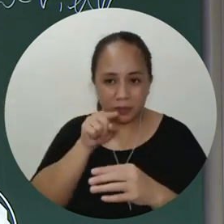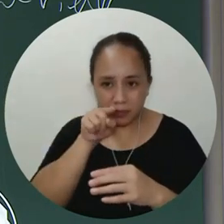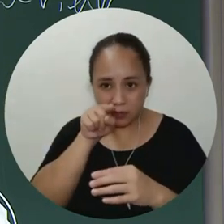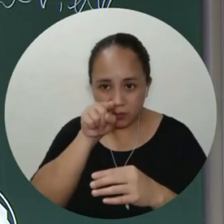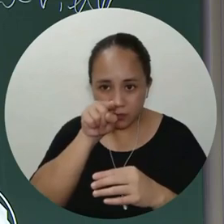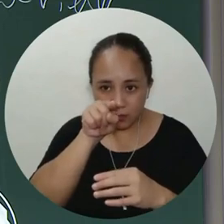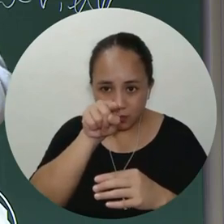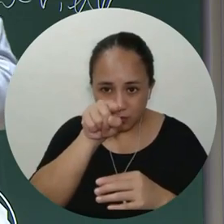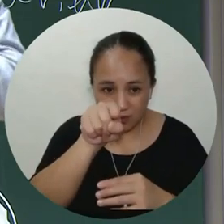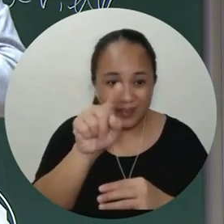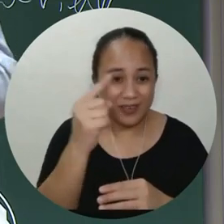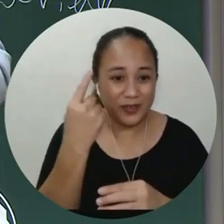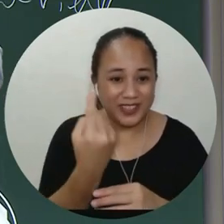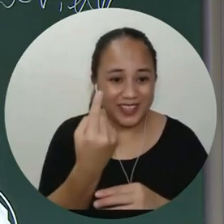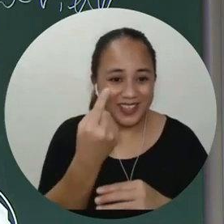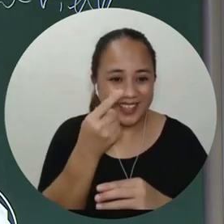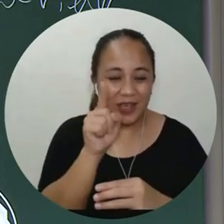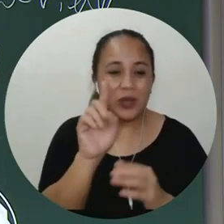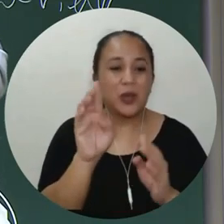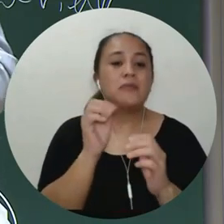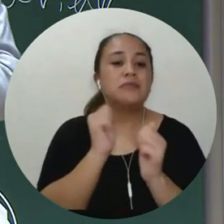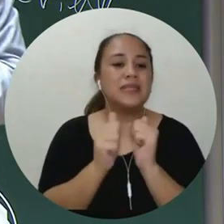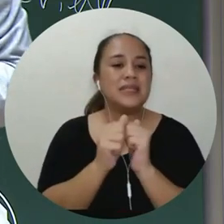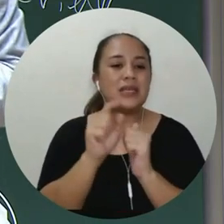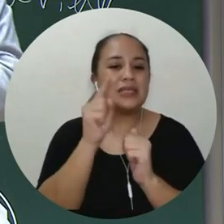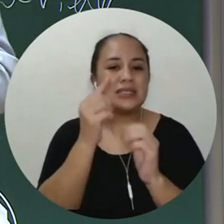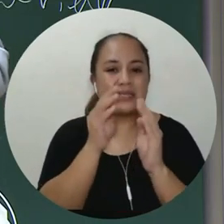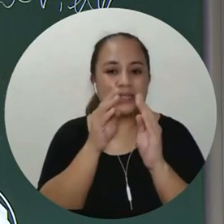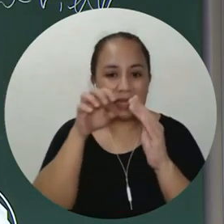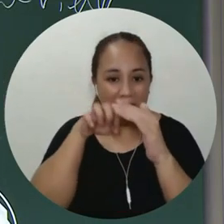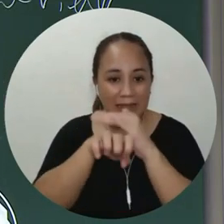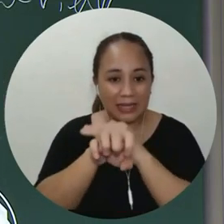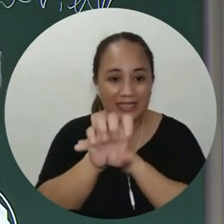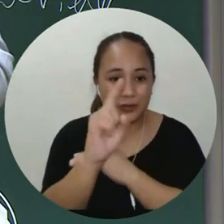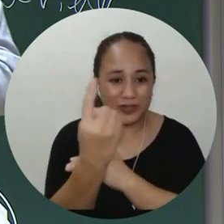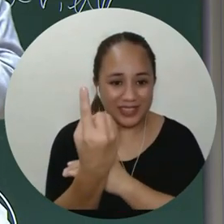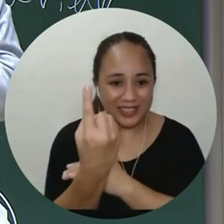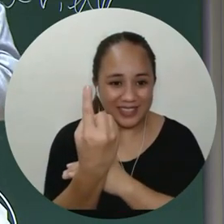그래도 그 입구밖에 안 보이죠. You can only see the entrance of it.